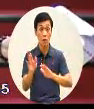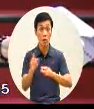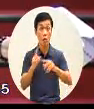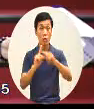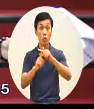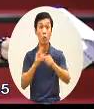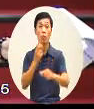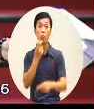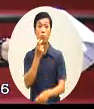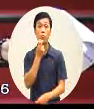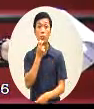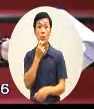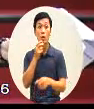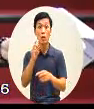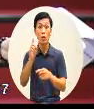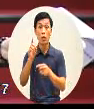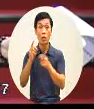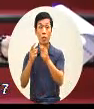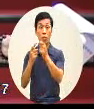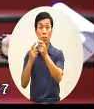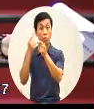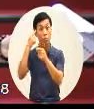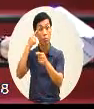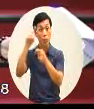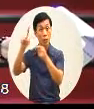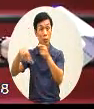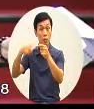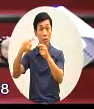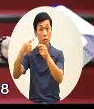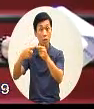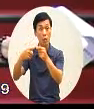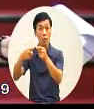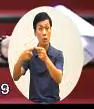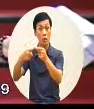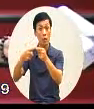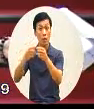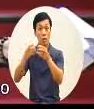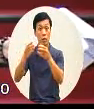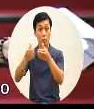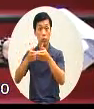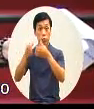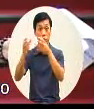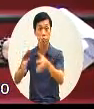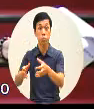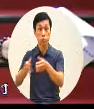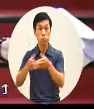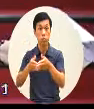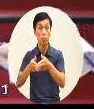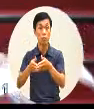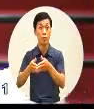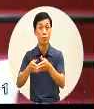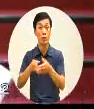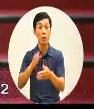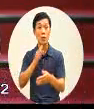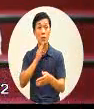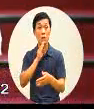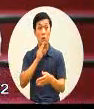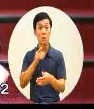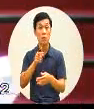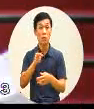央以一百控三年，一百控三年，较尾来实施，嘛是有伊个原